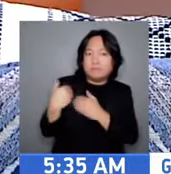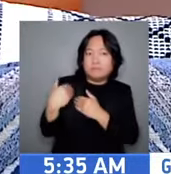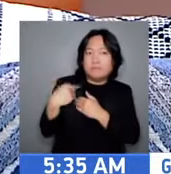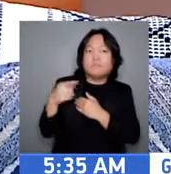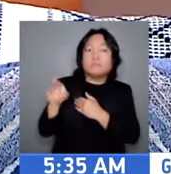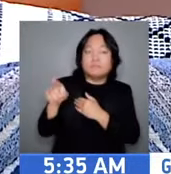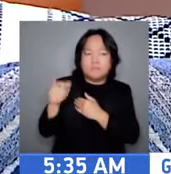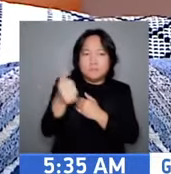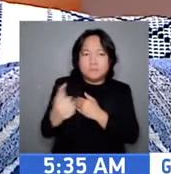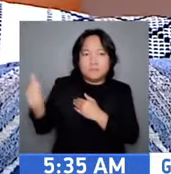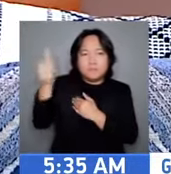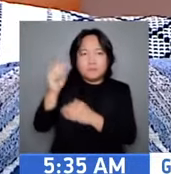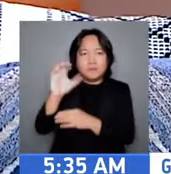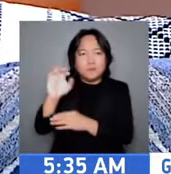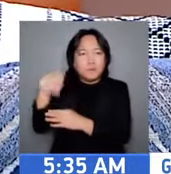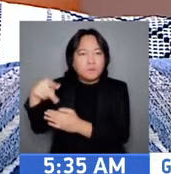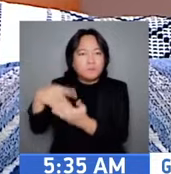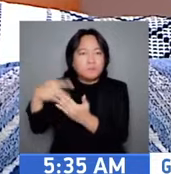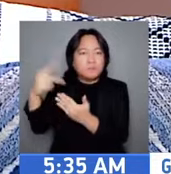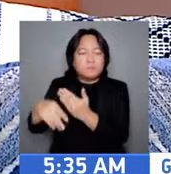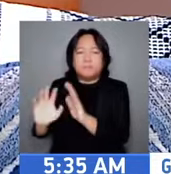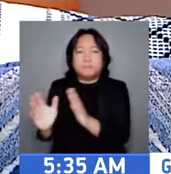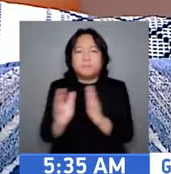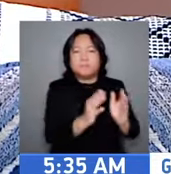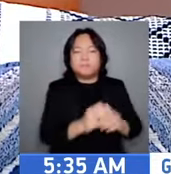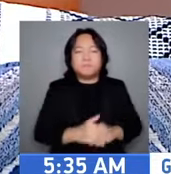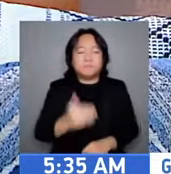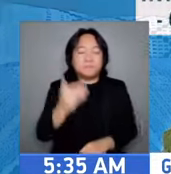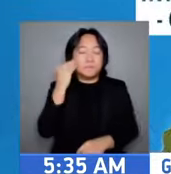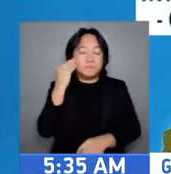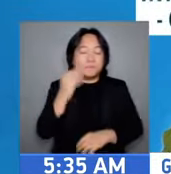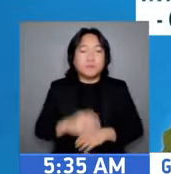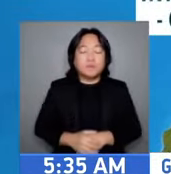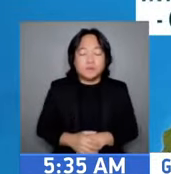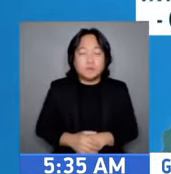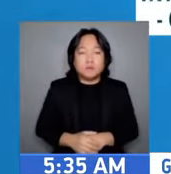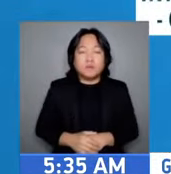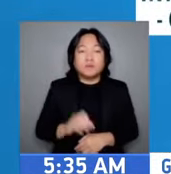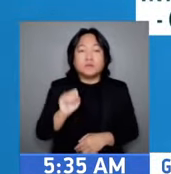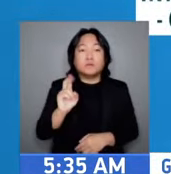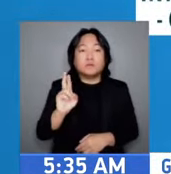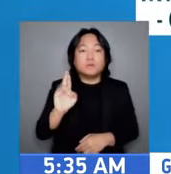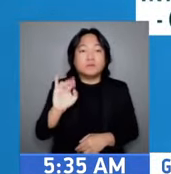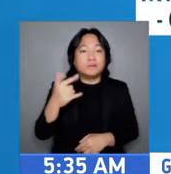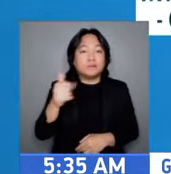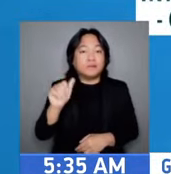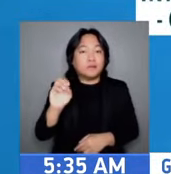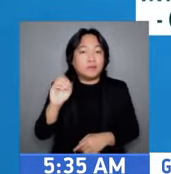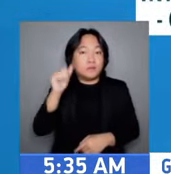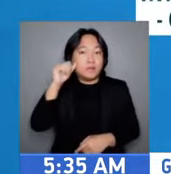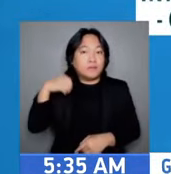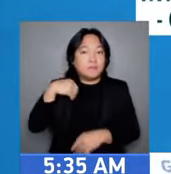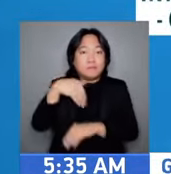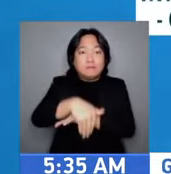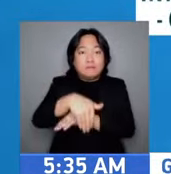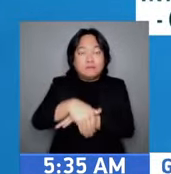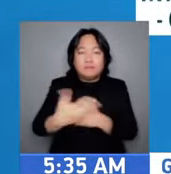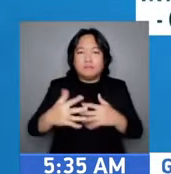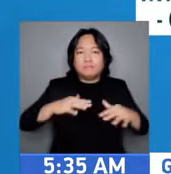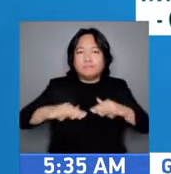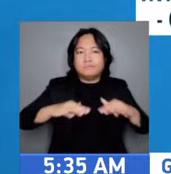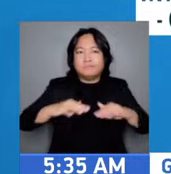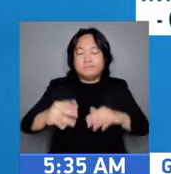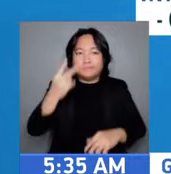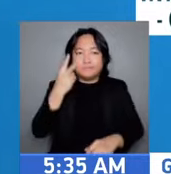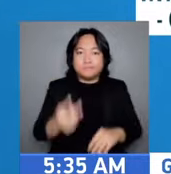sa General Luna, Surigao del Norte, pasado hating gabi kanina. Magnitude 5 ang lindol ayon sa FIVOX, na itala ang